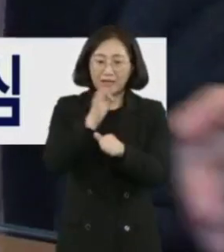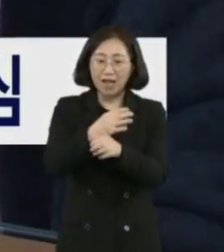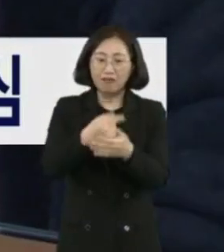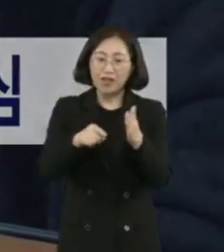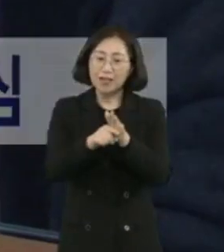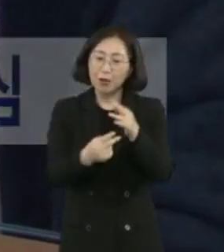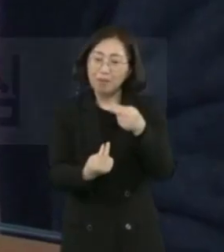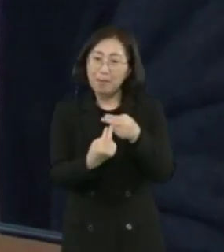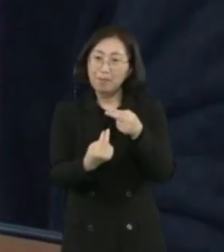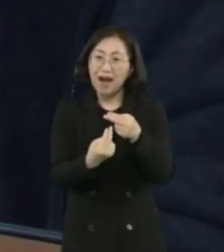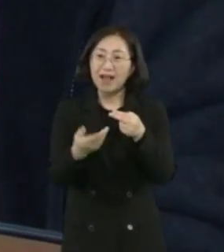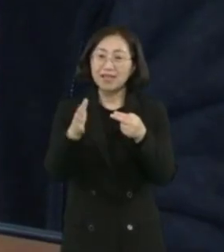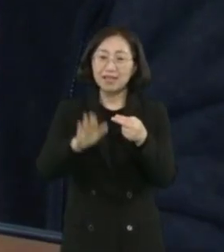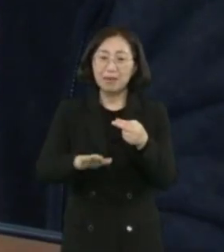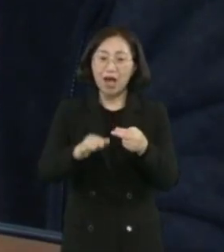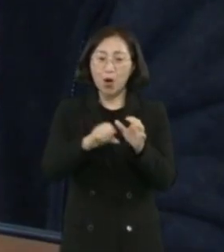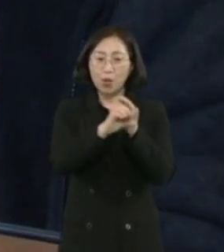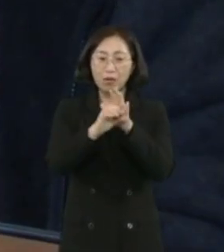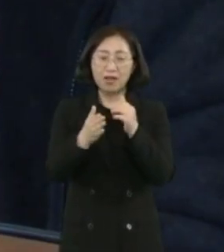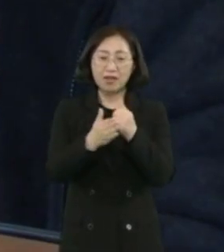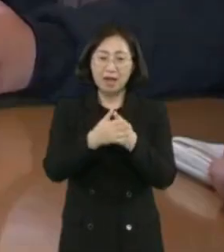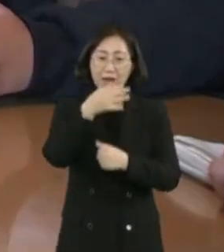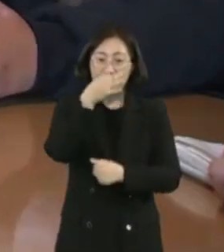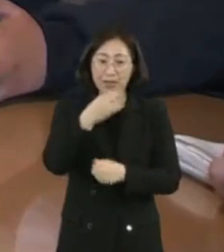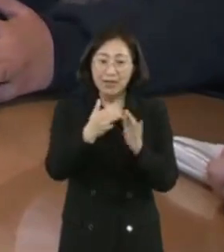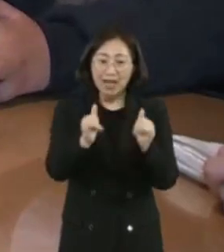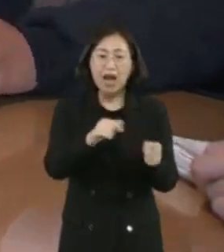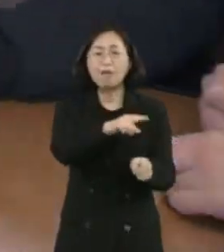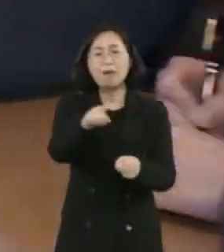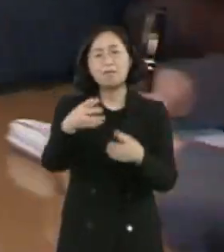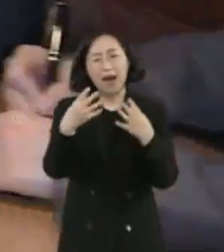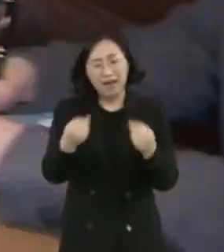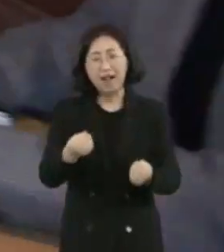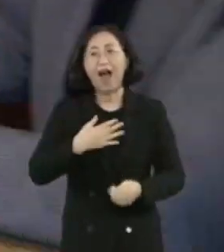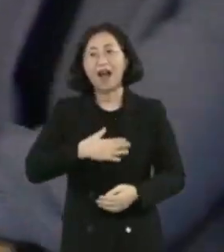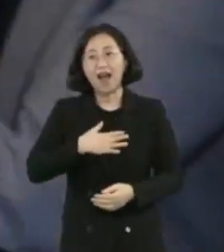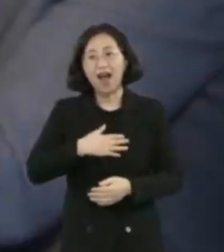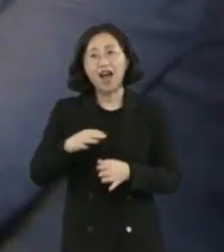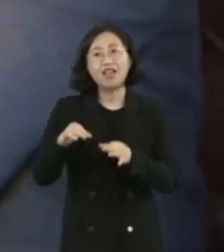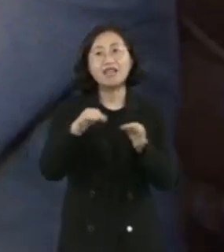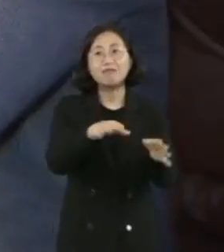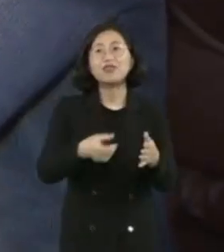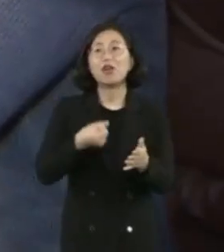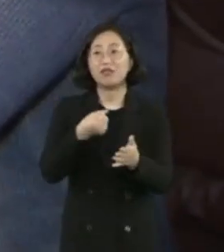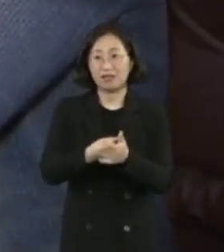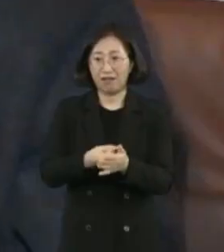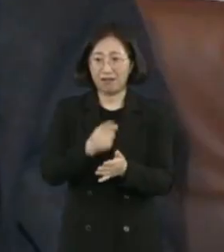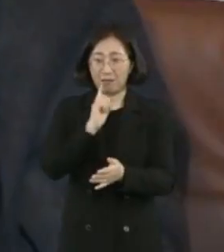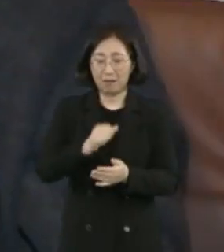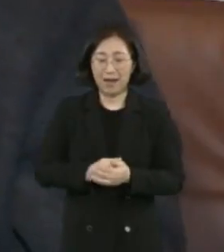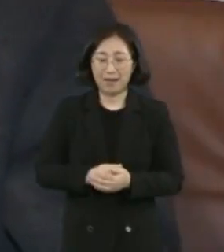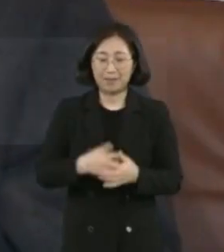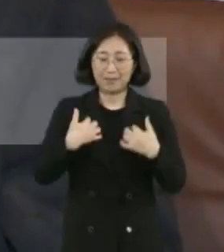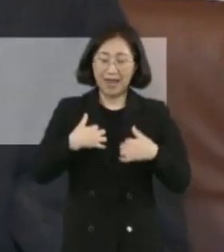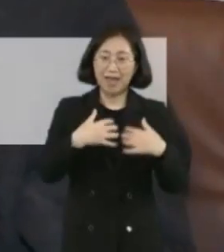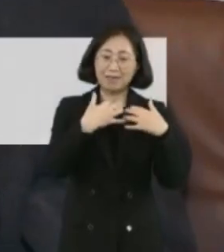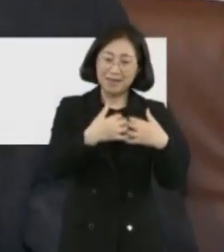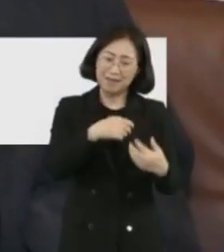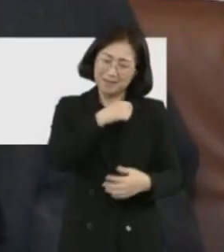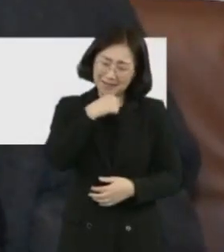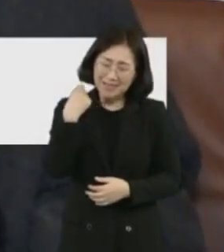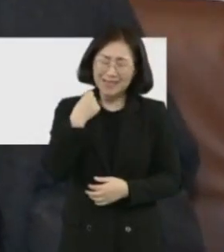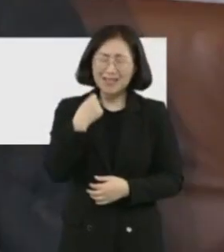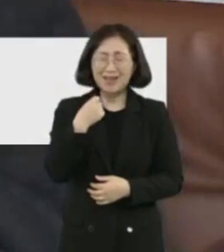코로나19로 힘든 사람들이 많다는 걸 알게 되면서 기부를 결심했다고 말했습니다. 게임기랑 먹을 거 사